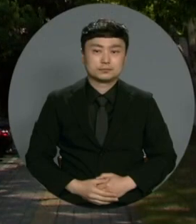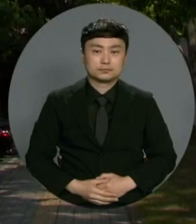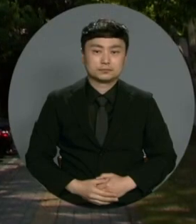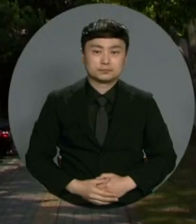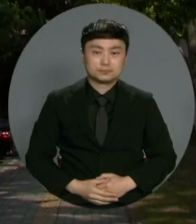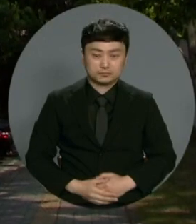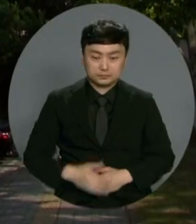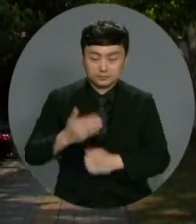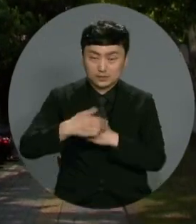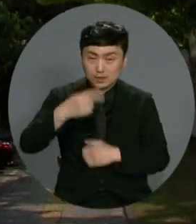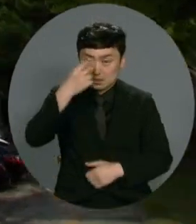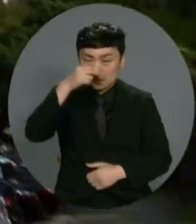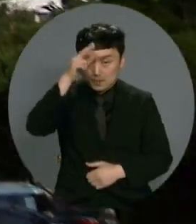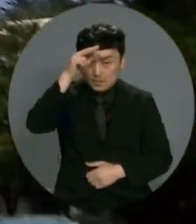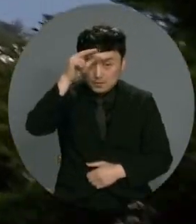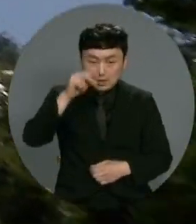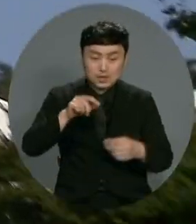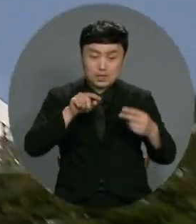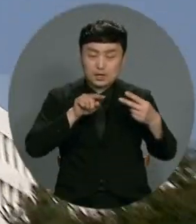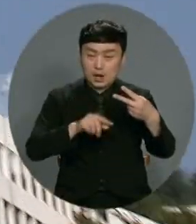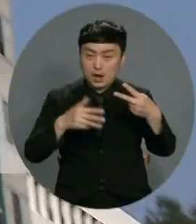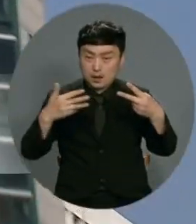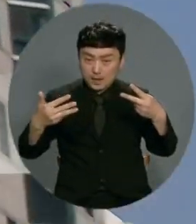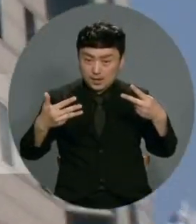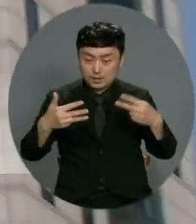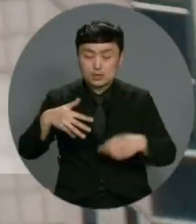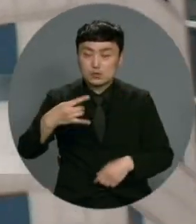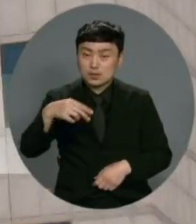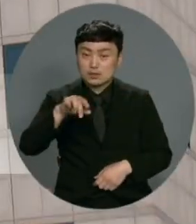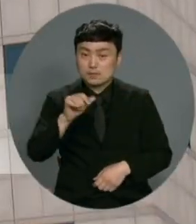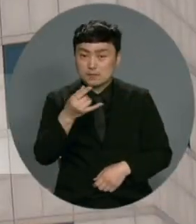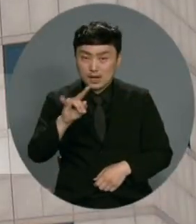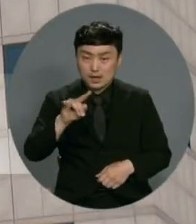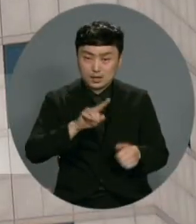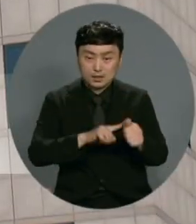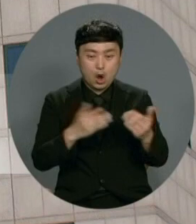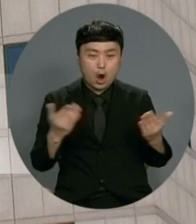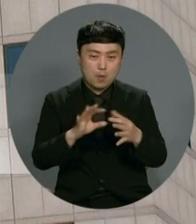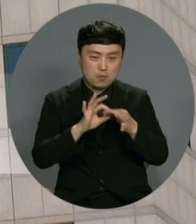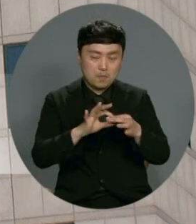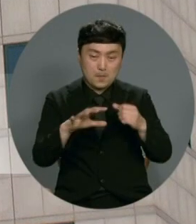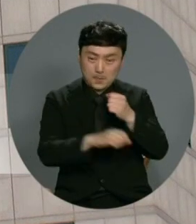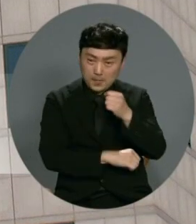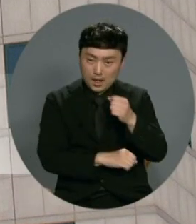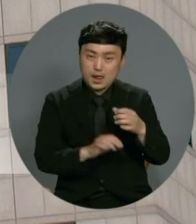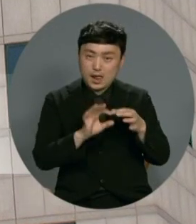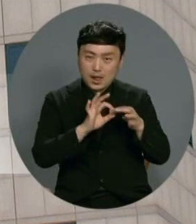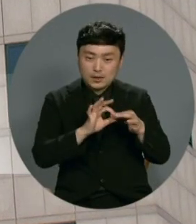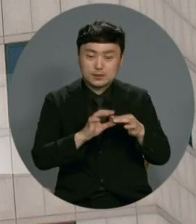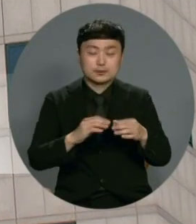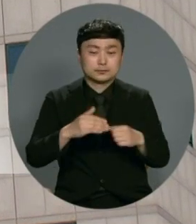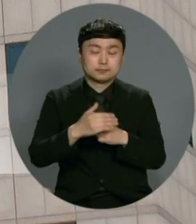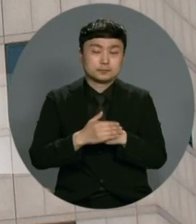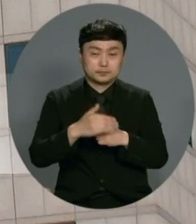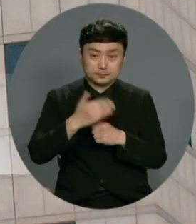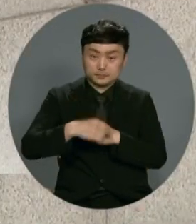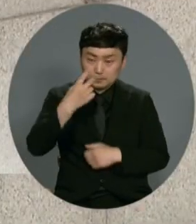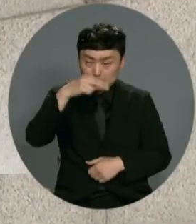대구고검은 지난 2월 8일 최성애 전 동양대학교 총장의 업무상 횡령 혐의에 대해 대구지검안동지청이